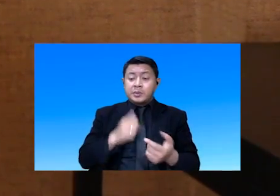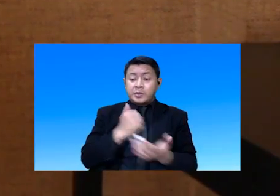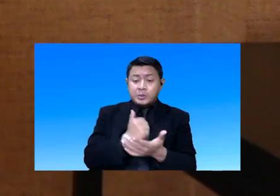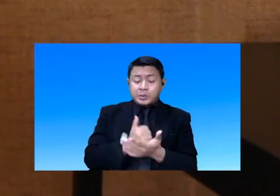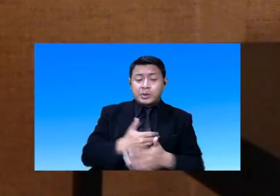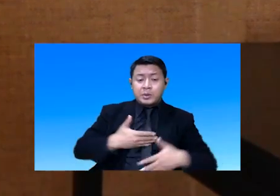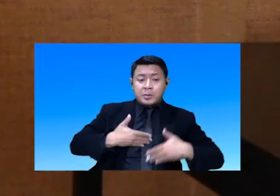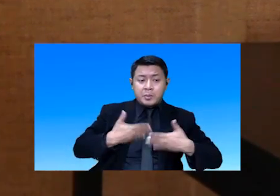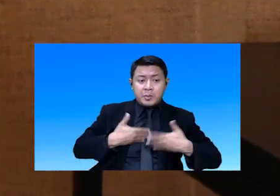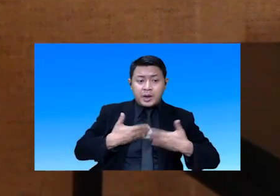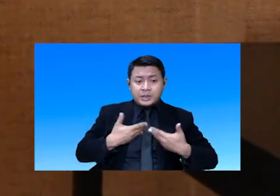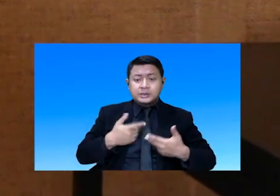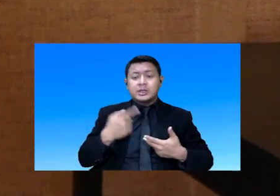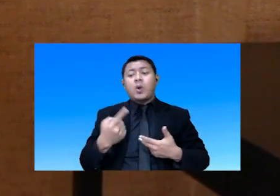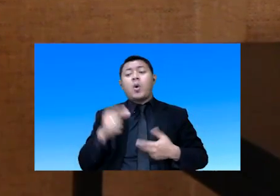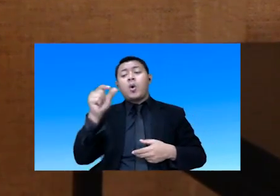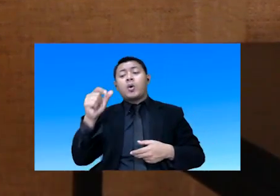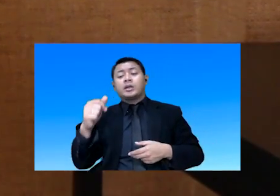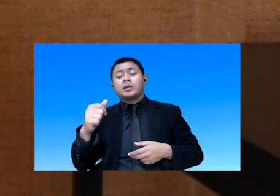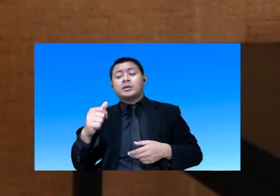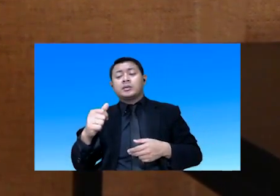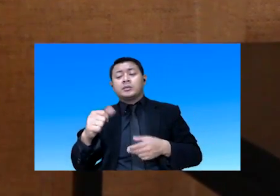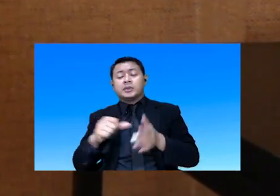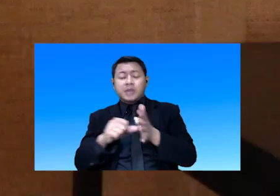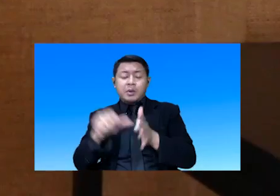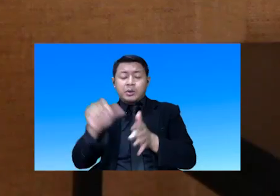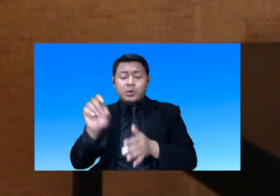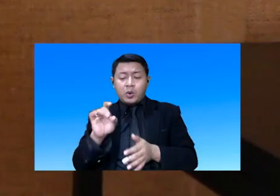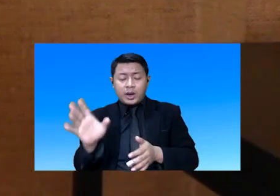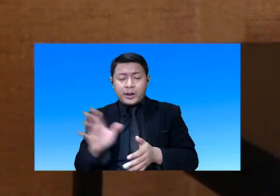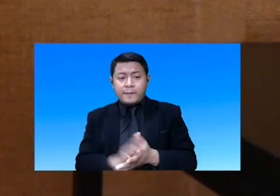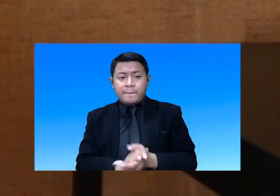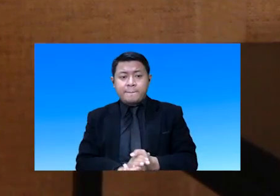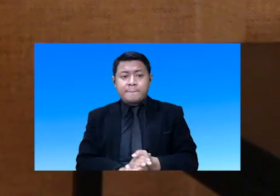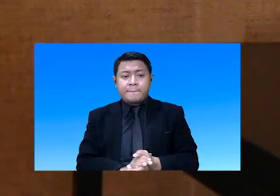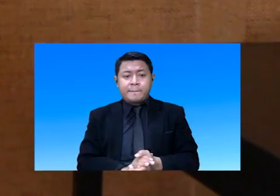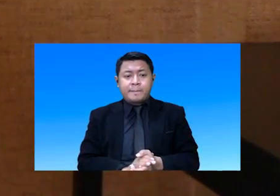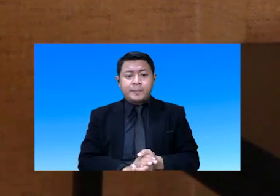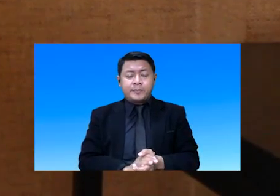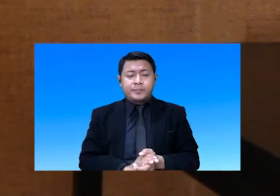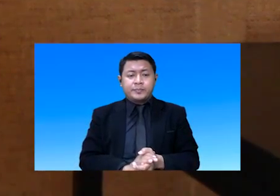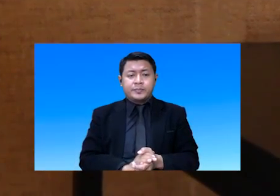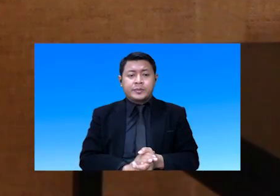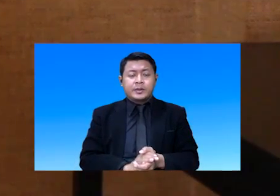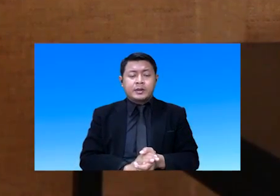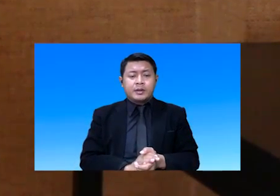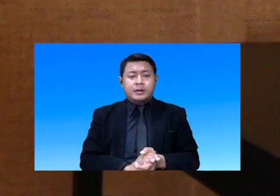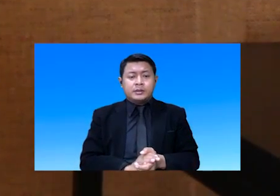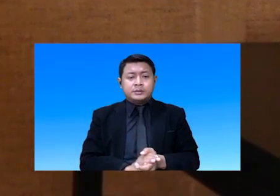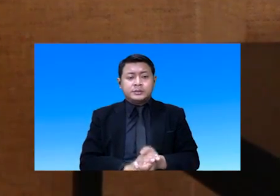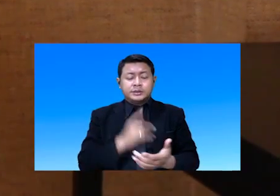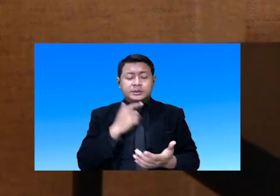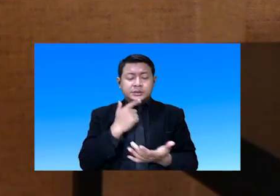yang diharapkan orang, sehingga berkat itu juga akan mengalir sendiri ke teman-teman yang tadi sudah berjuang keras. Jadi saya rasa ini benar-benar